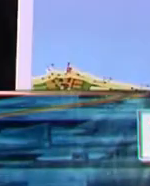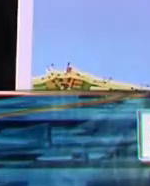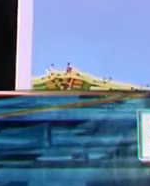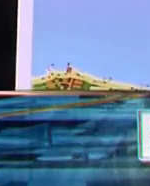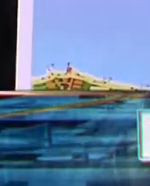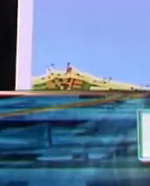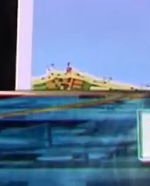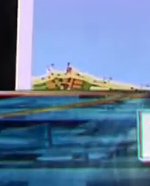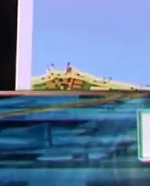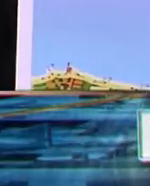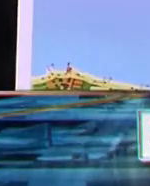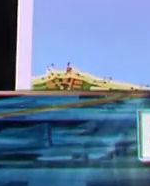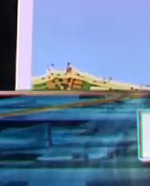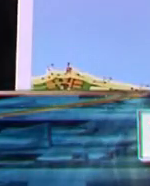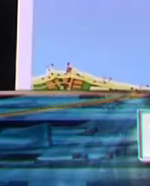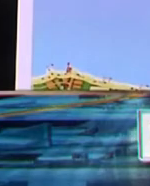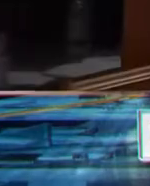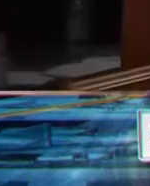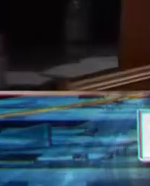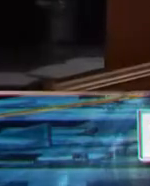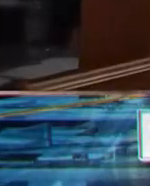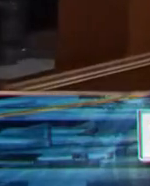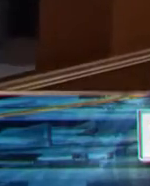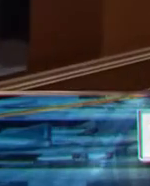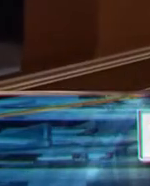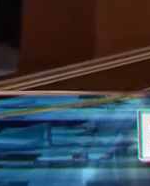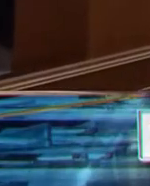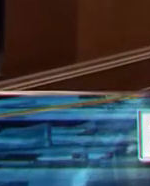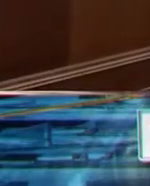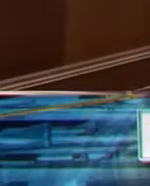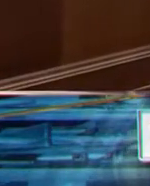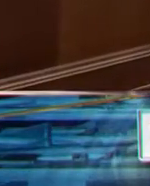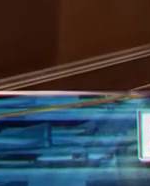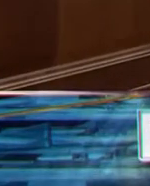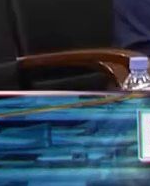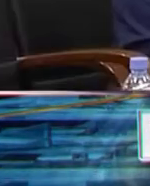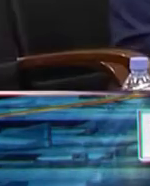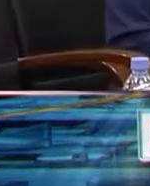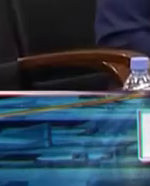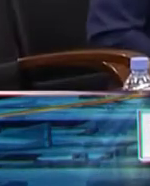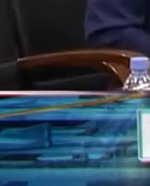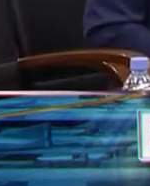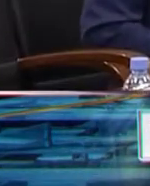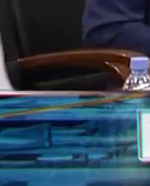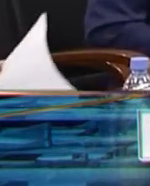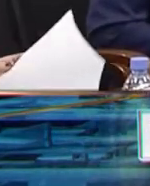Балқаш көлі жағалауын дамыту жобасы қаралып жатыр. Бүгін облыс әкімі Сарқан ауданы әкімдігі меже жоспарларын тыңдады.